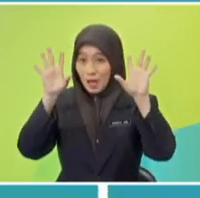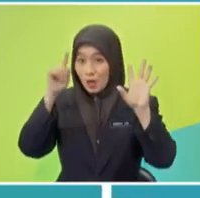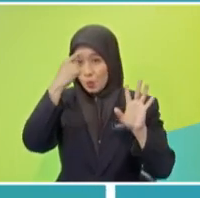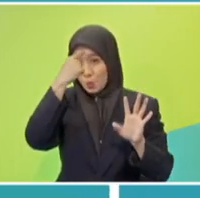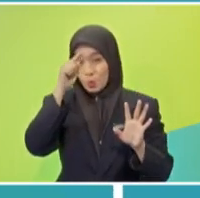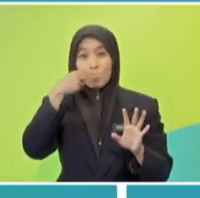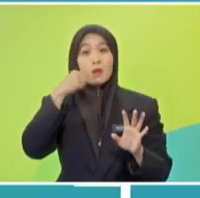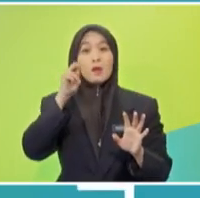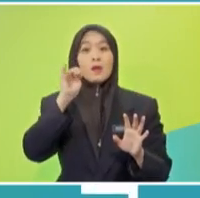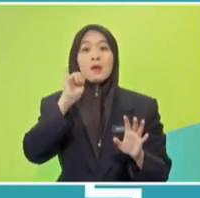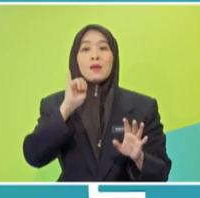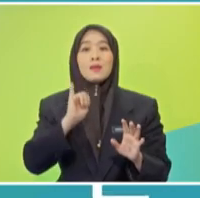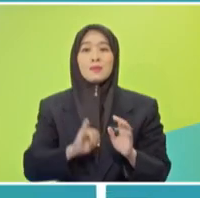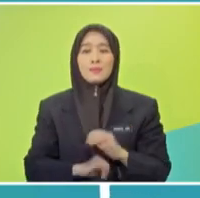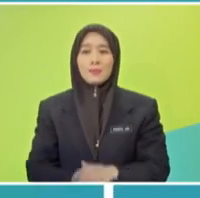Oke